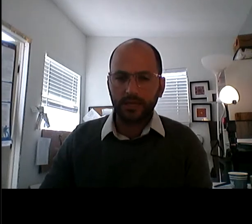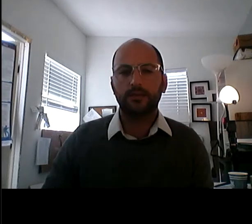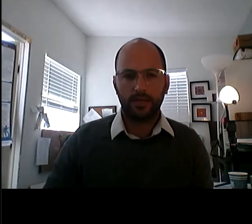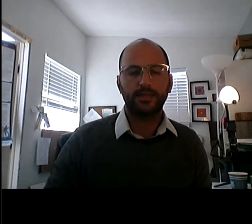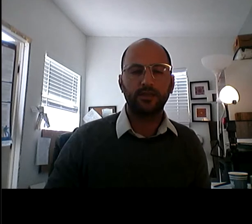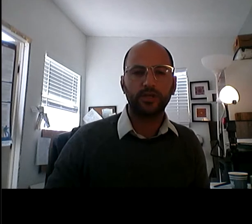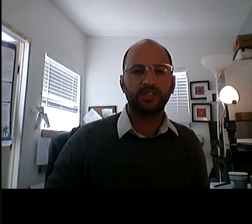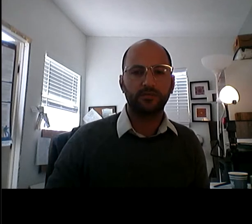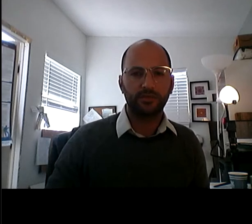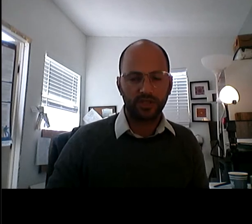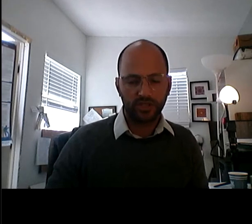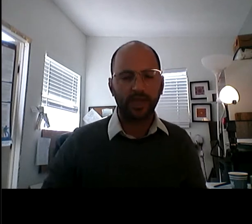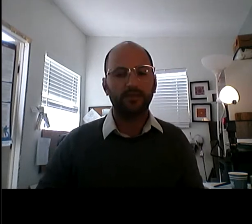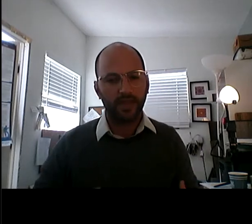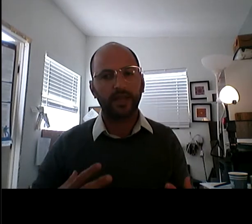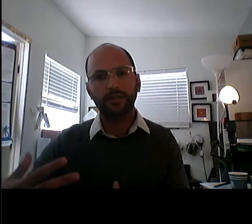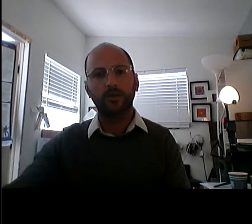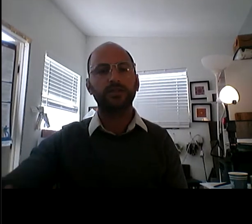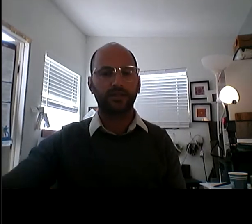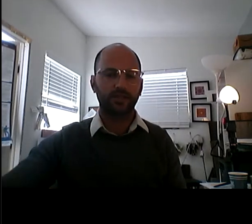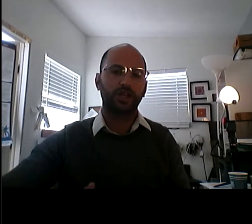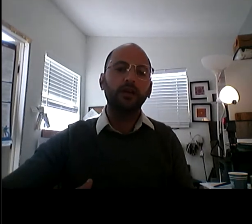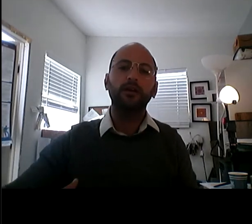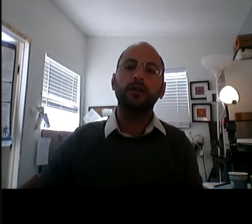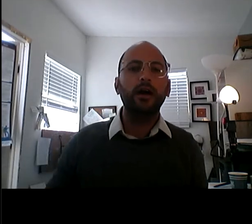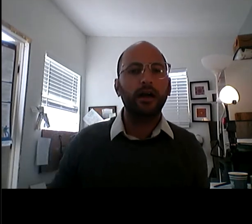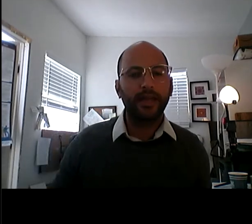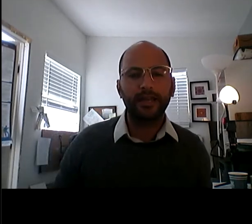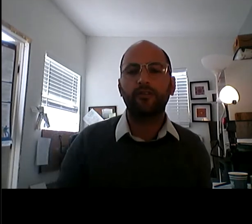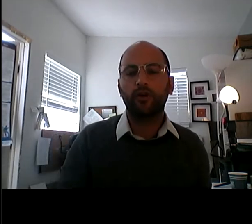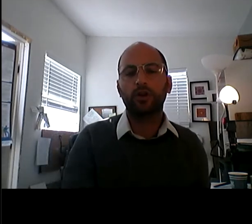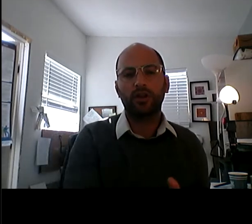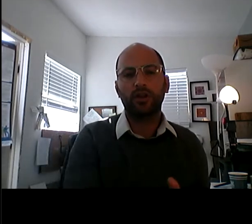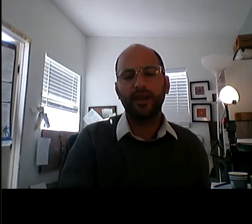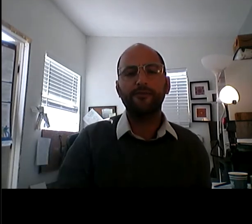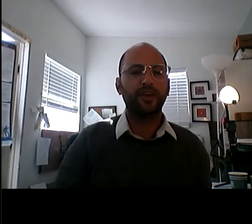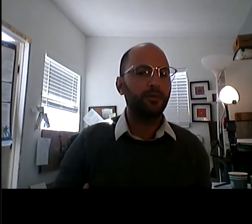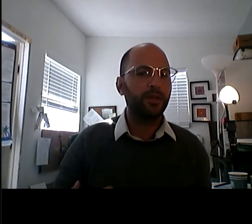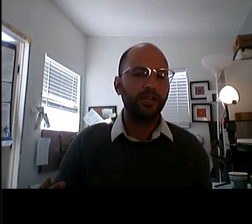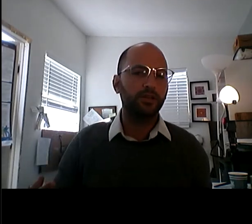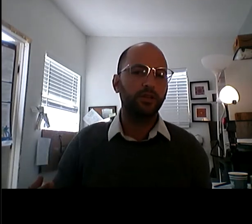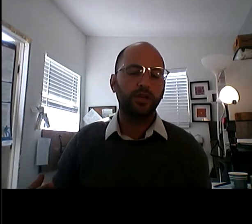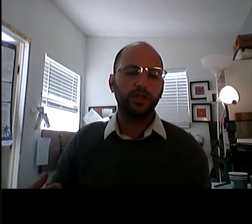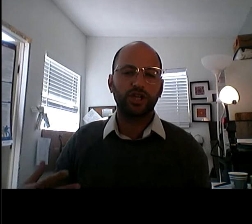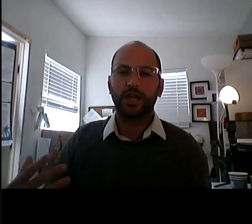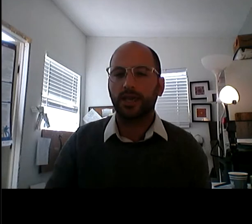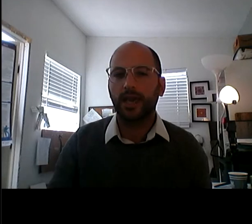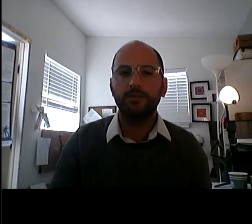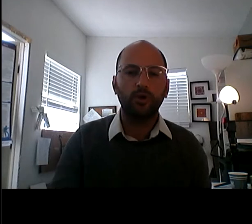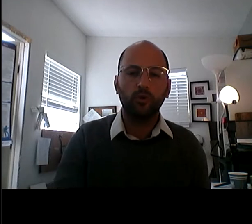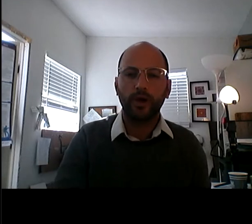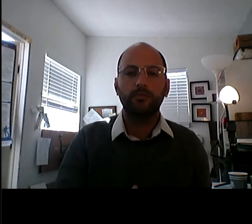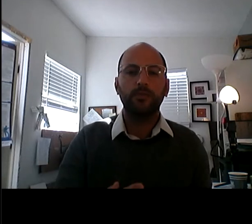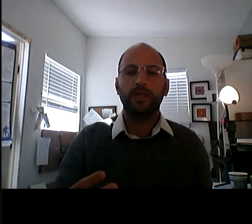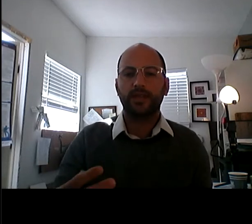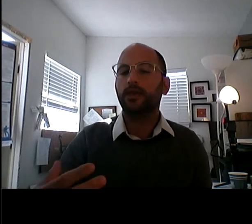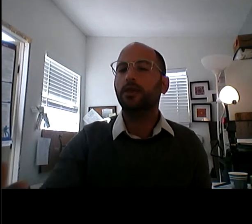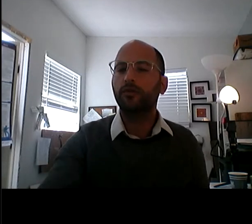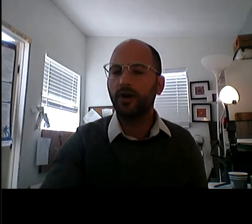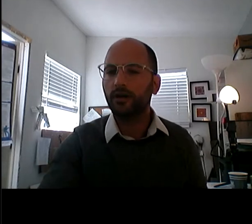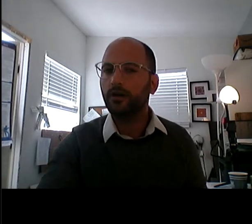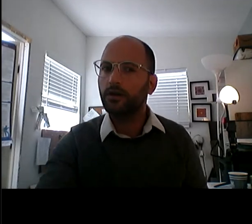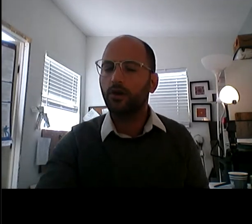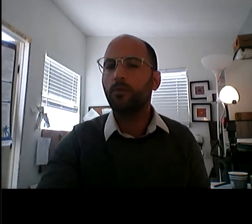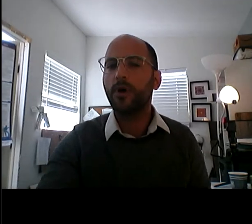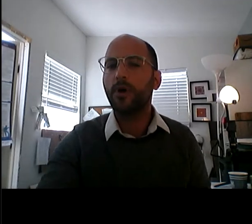המבנה הבסיסי של הקורסים, כי כן, עשיתי פה איזה נשגרת, וכן, הכנתי קורס כדי שכן נעבור על כל הדברים, ואני מניח שחלקכם, אם לא